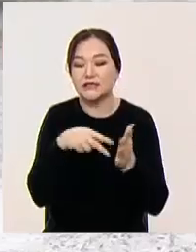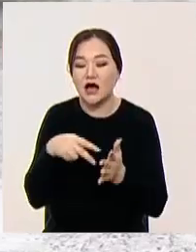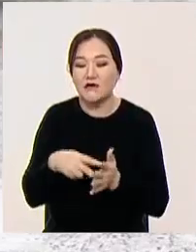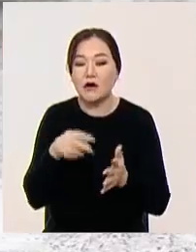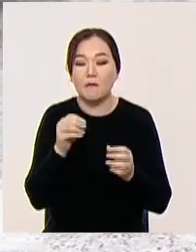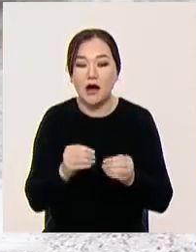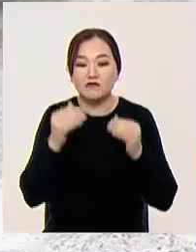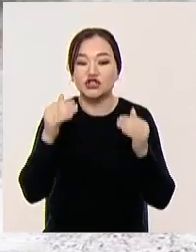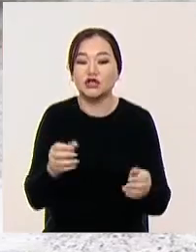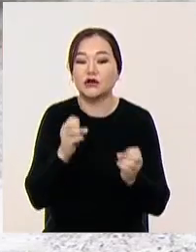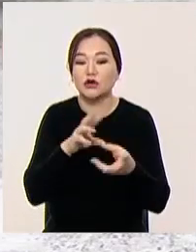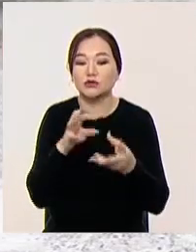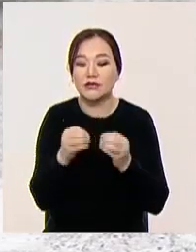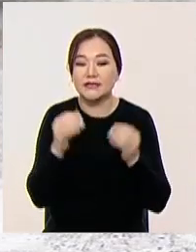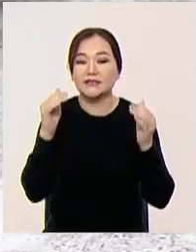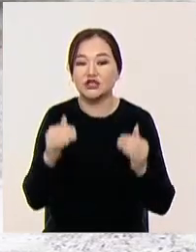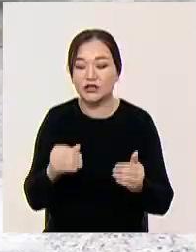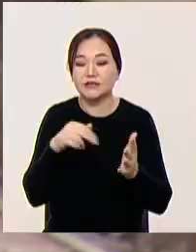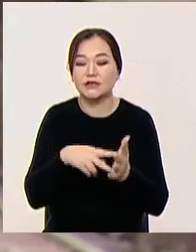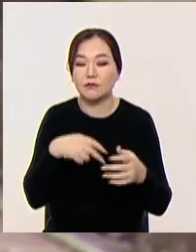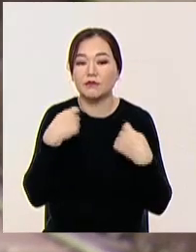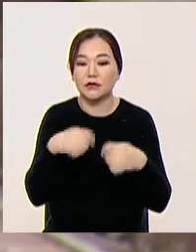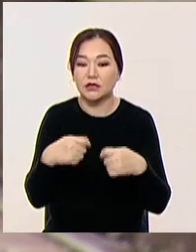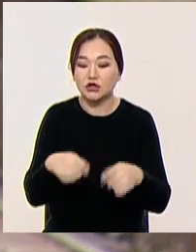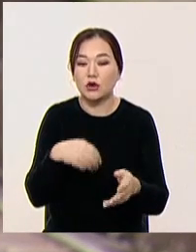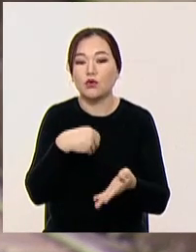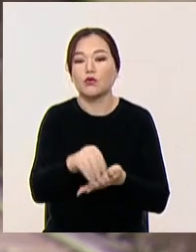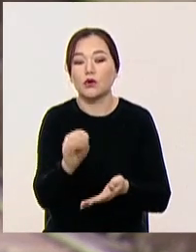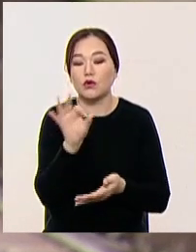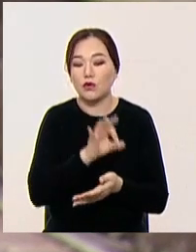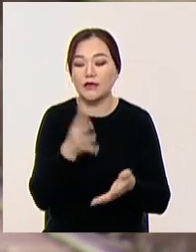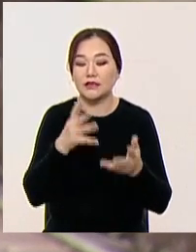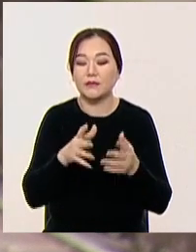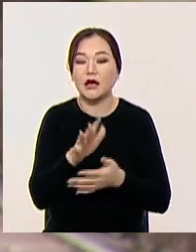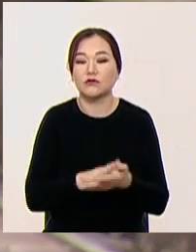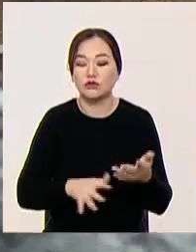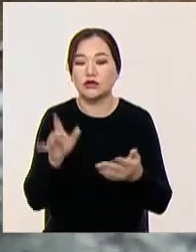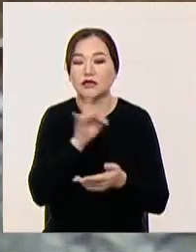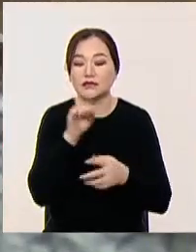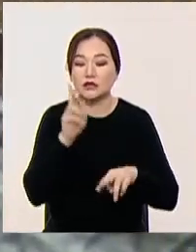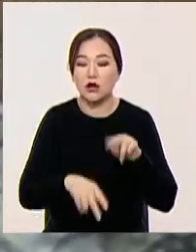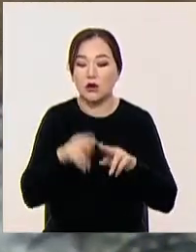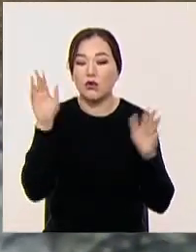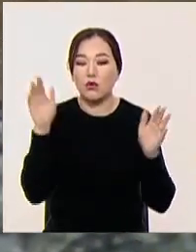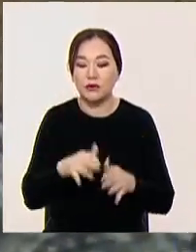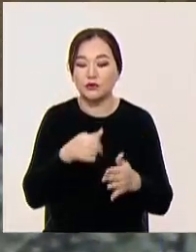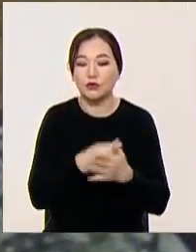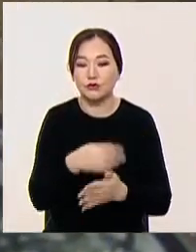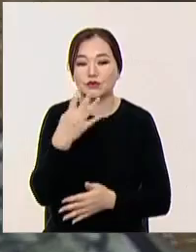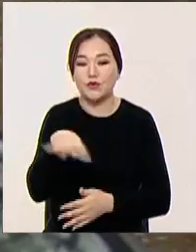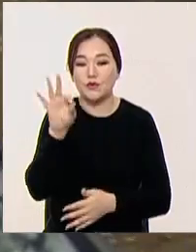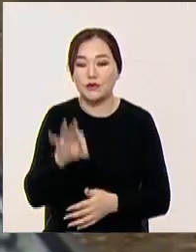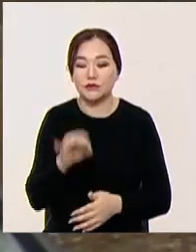как результат, существенное снижение сделок купли-продажи. Если тенденция продолжится, то объемы строительства упадут до